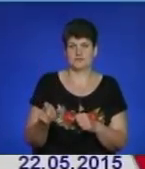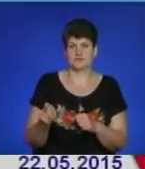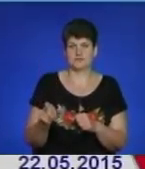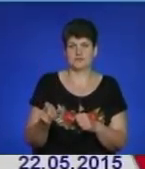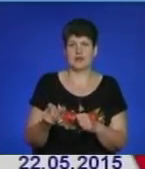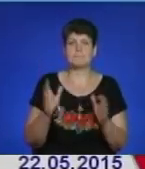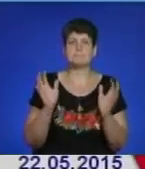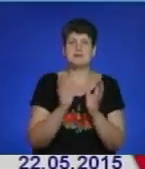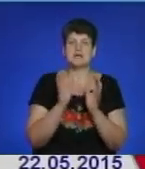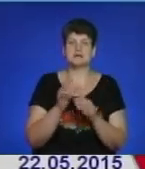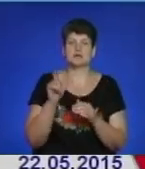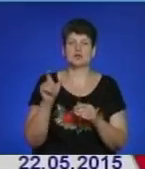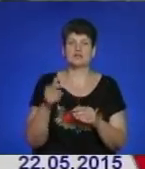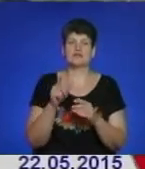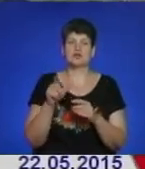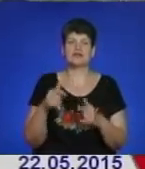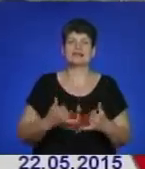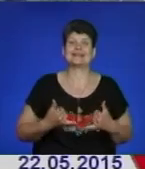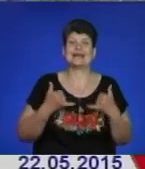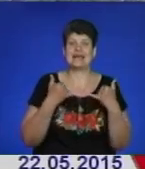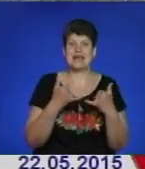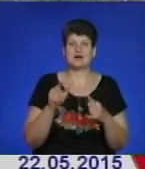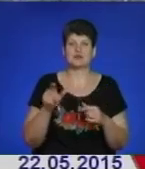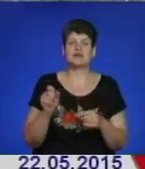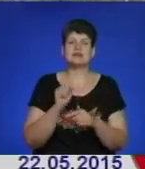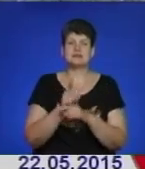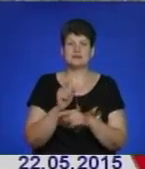вберегти природу від людей і для людей – завдання,